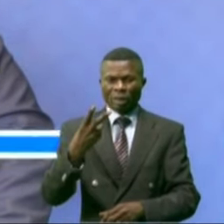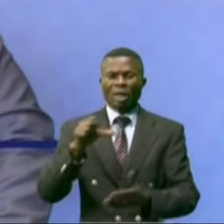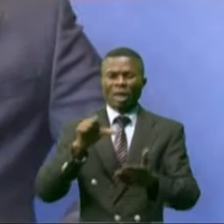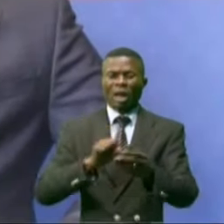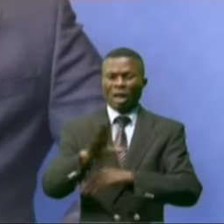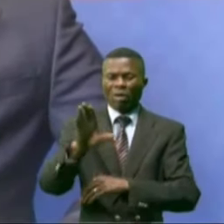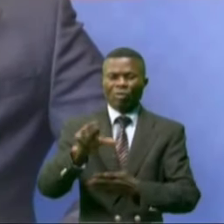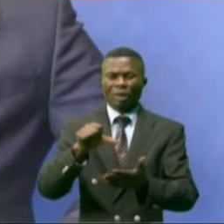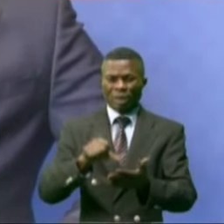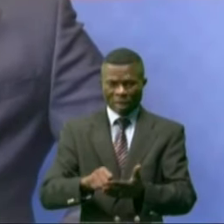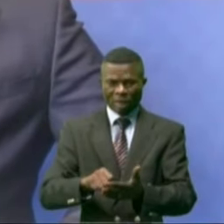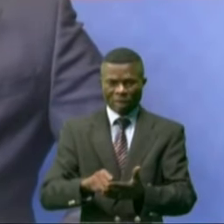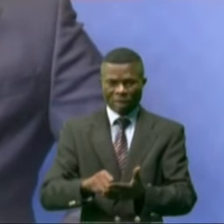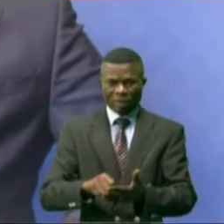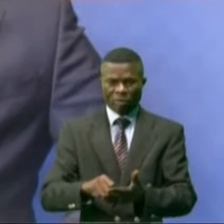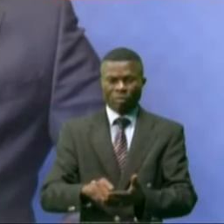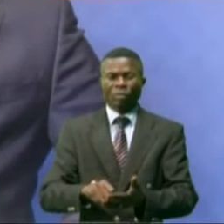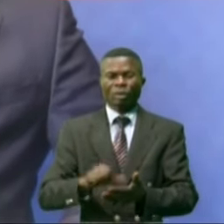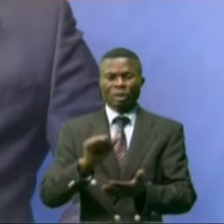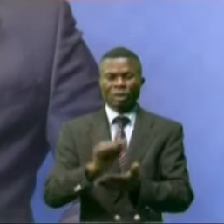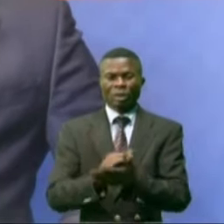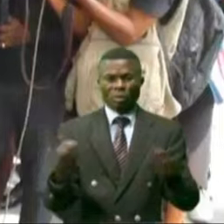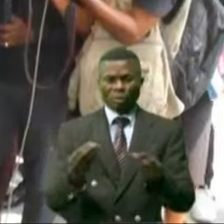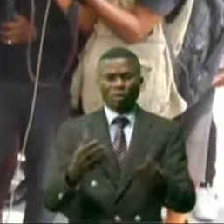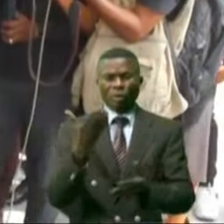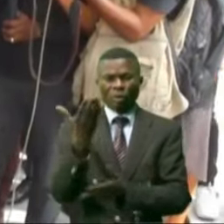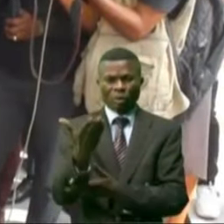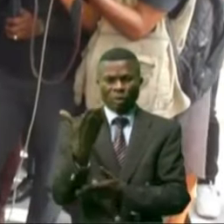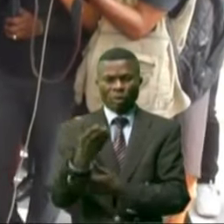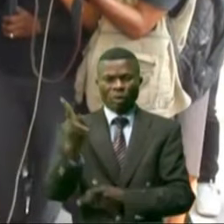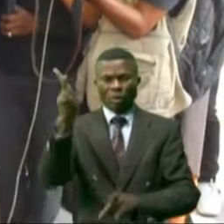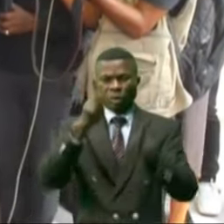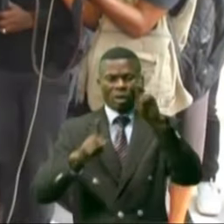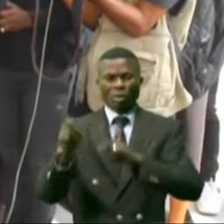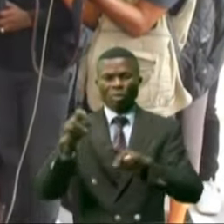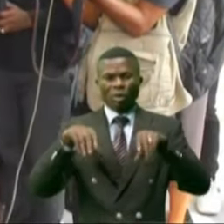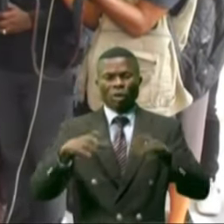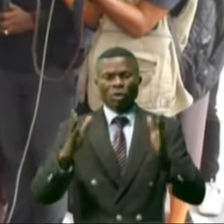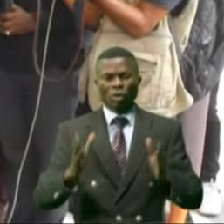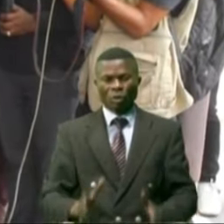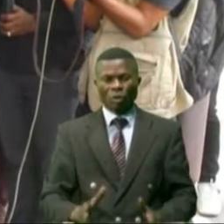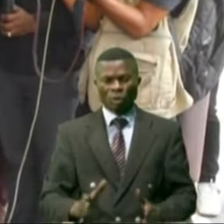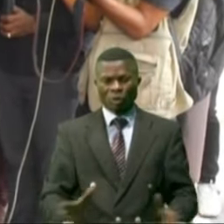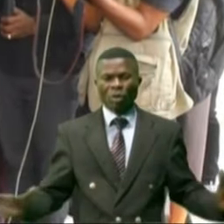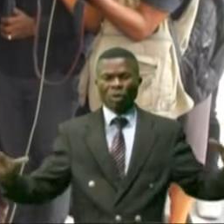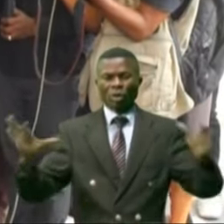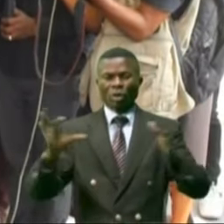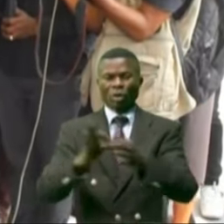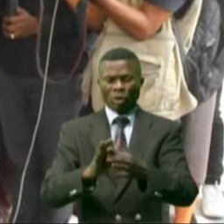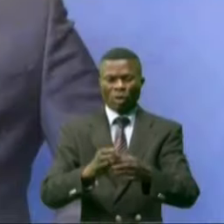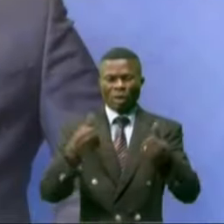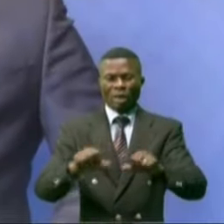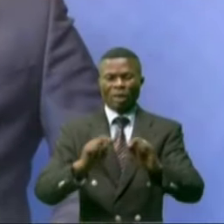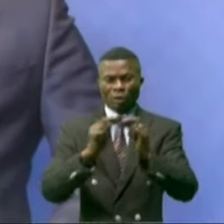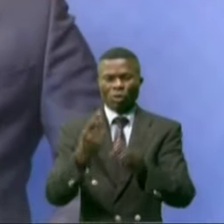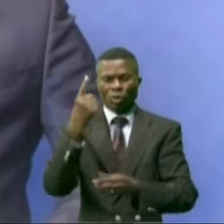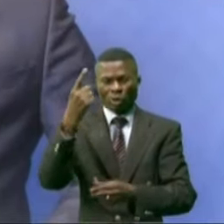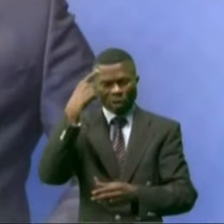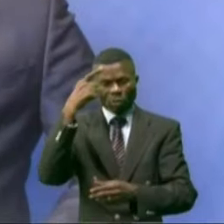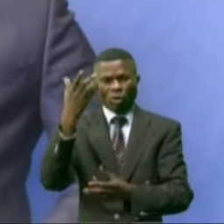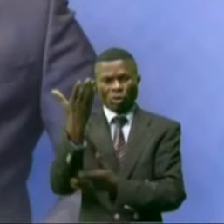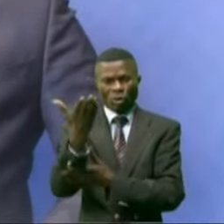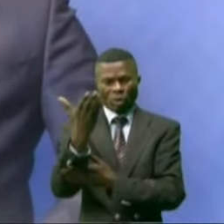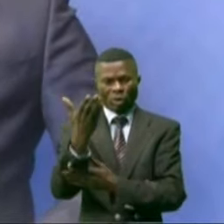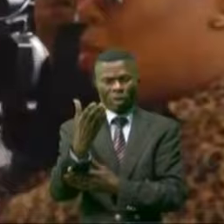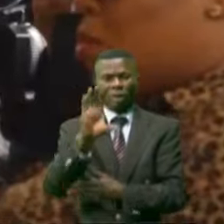situation. C'est ici que j'appelle le peuple congolais de se mobiliser comme un seul homme pour demander à